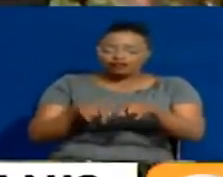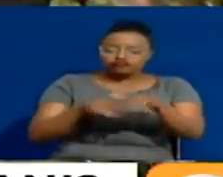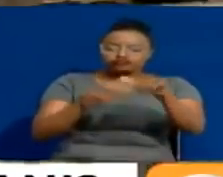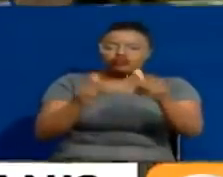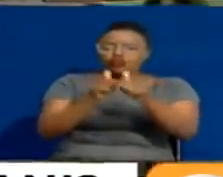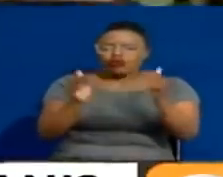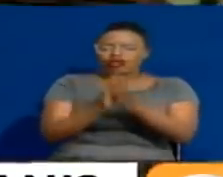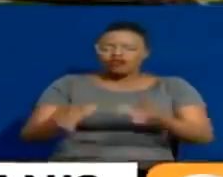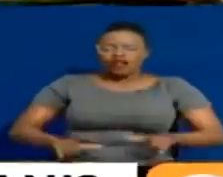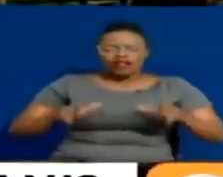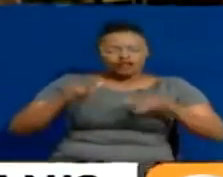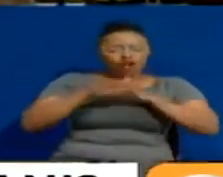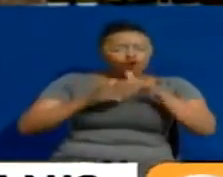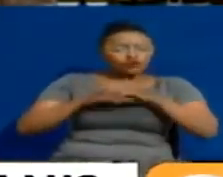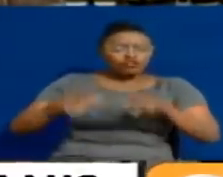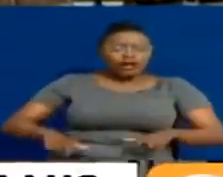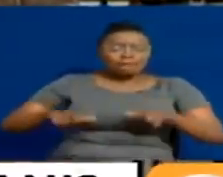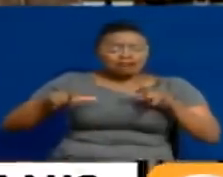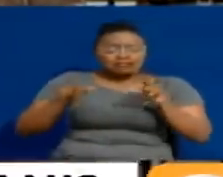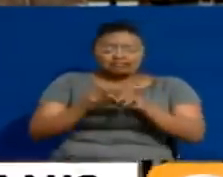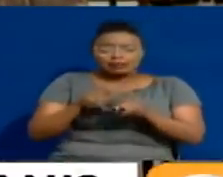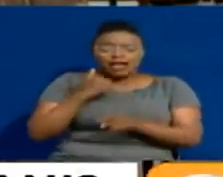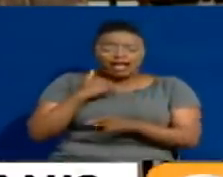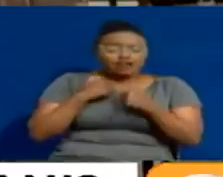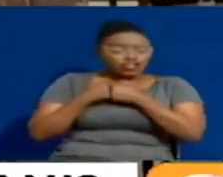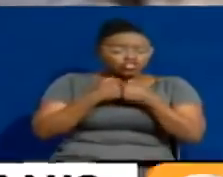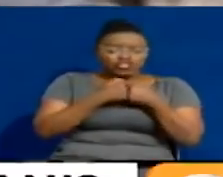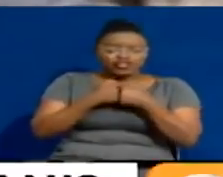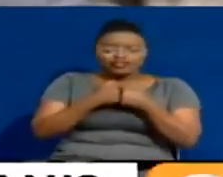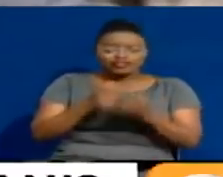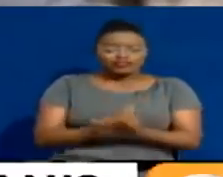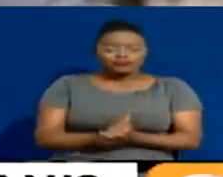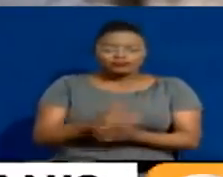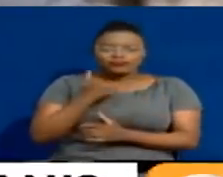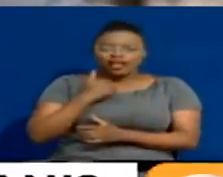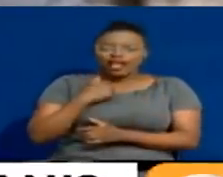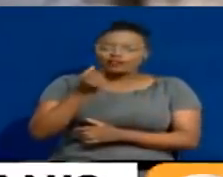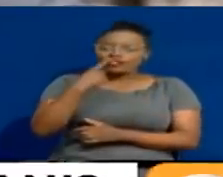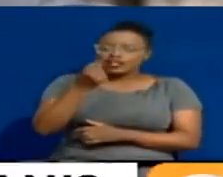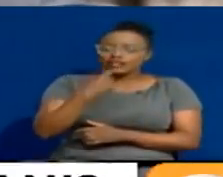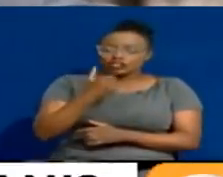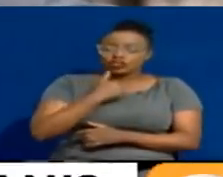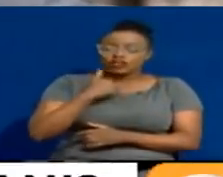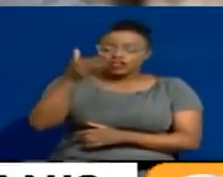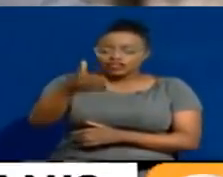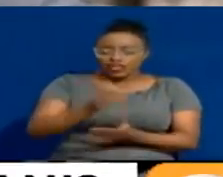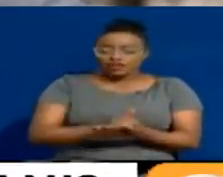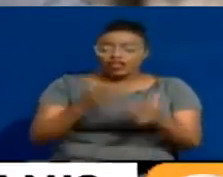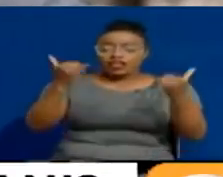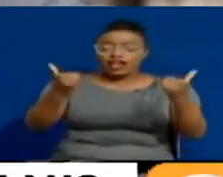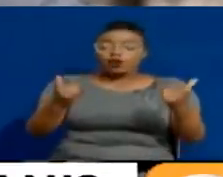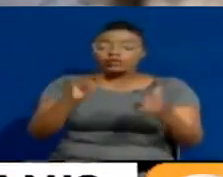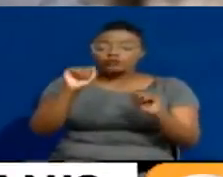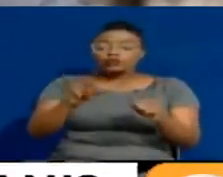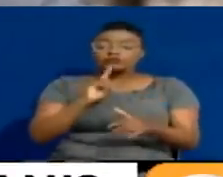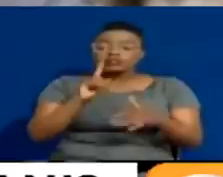ameishi maisha ya kuridhika licha ya kuwa na changamoto. I've taken the medication, and right now you